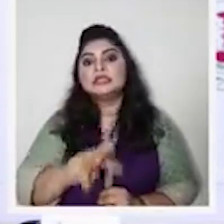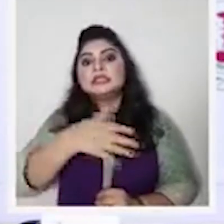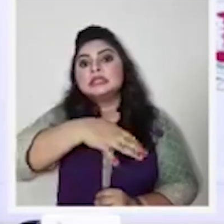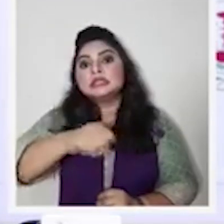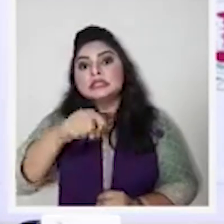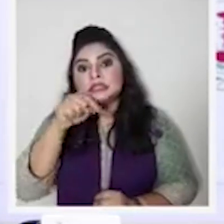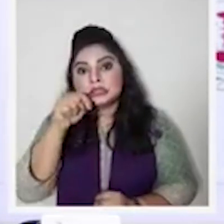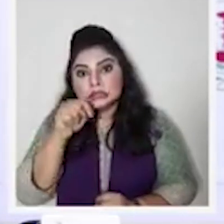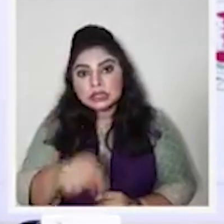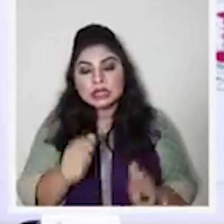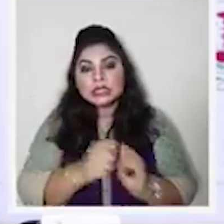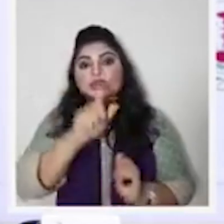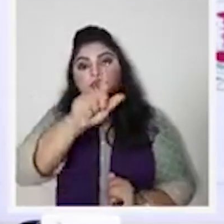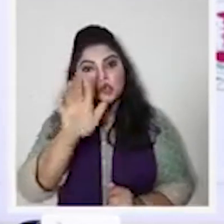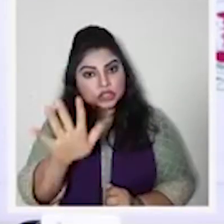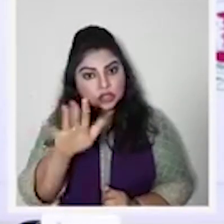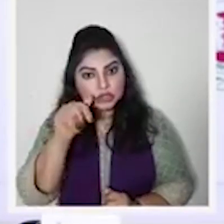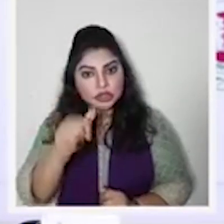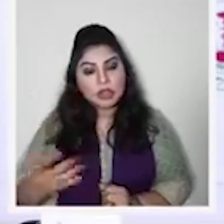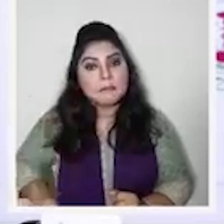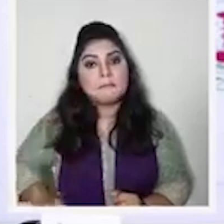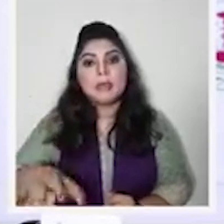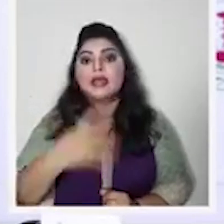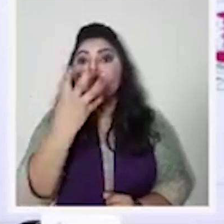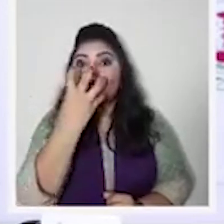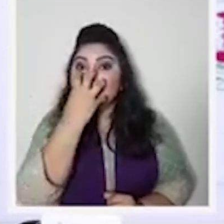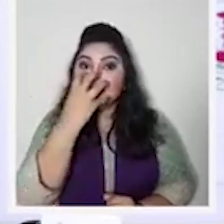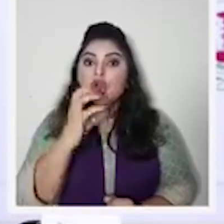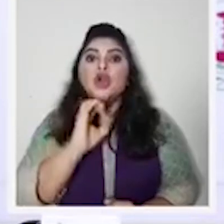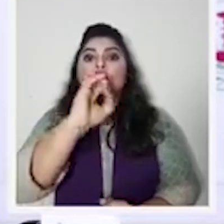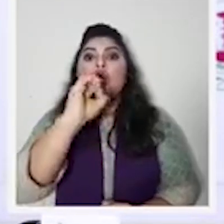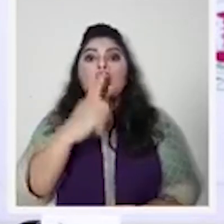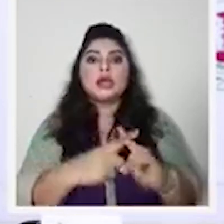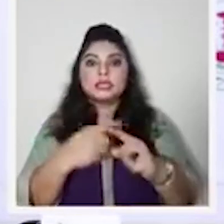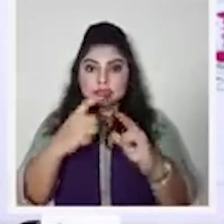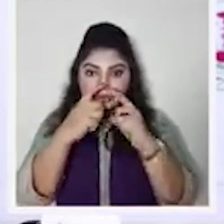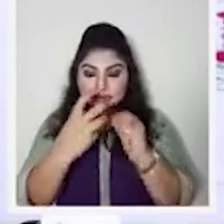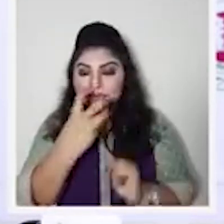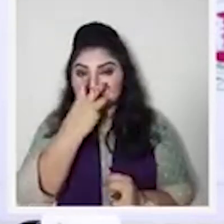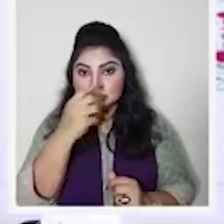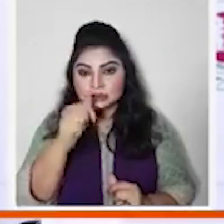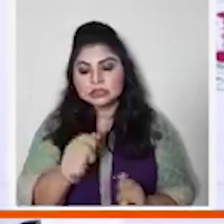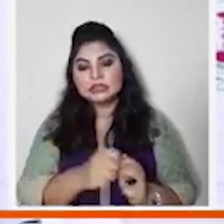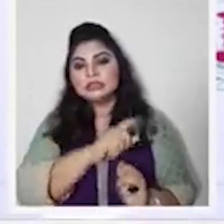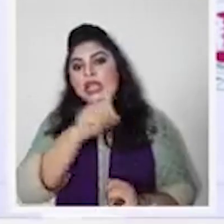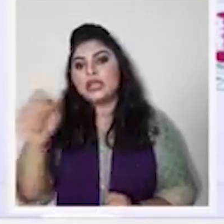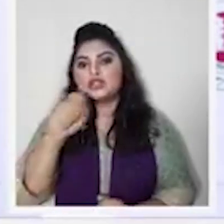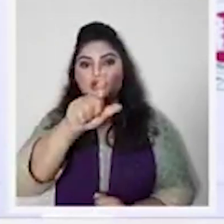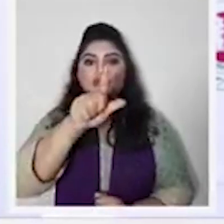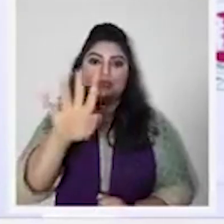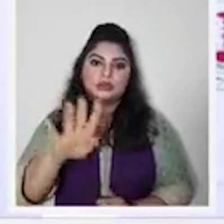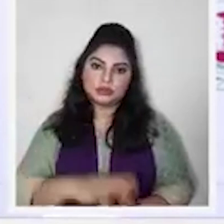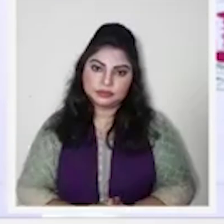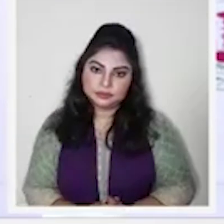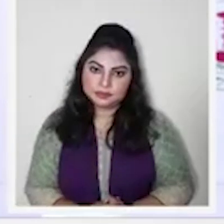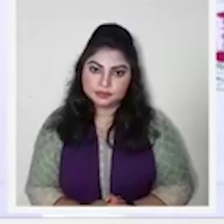পারেন। সারা দেশে অক্সিজেন সিলিন্ডারের সংখ্যা 11,280, সারা দেশে হাইফ্লো নেজাল ক্যানুলা 175টি এবং সারা